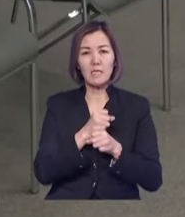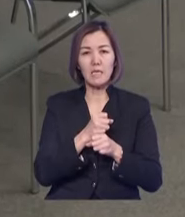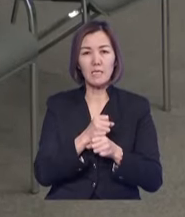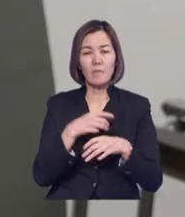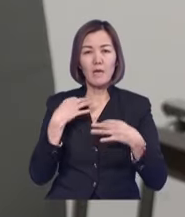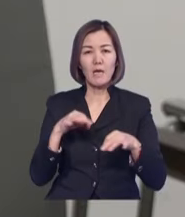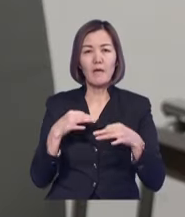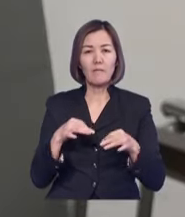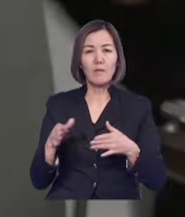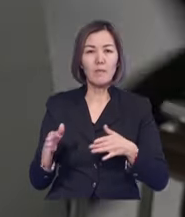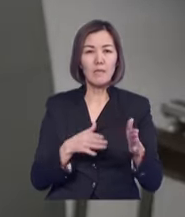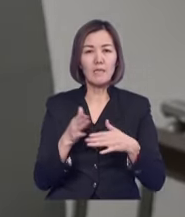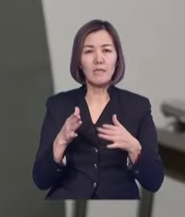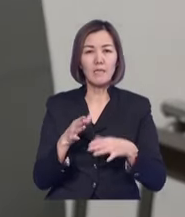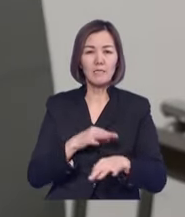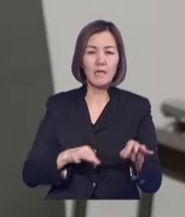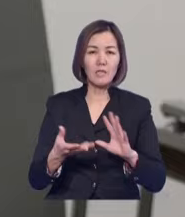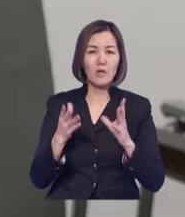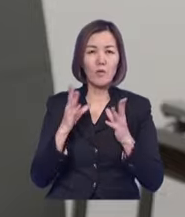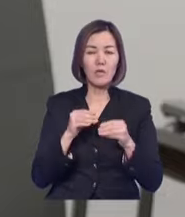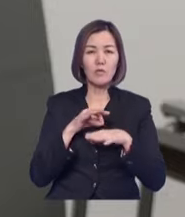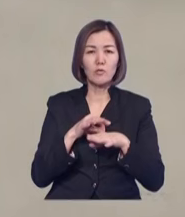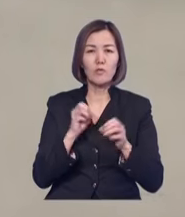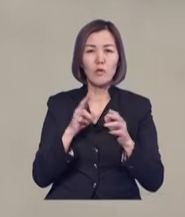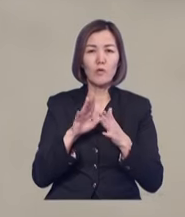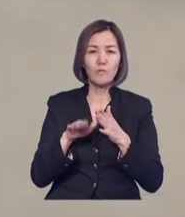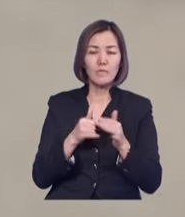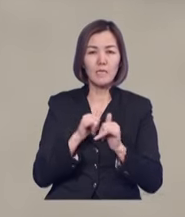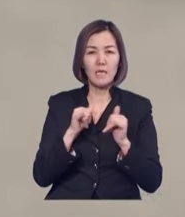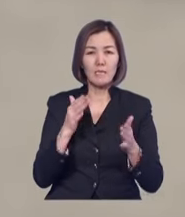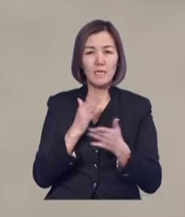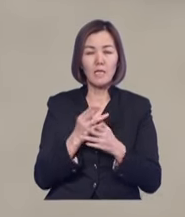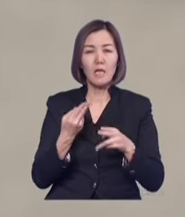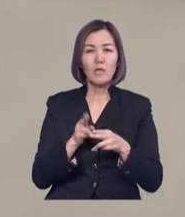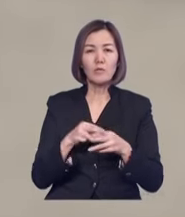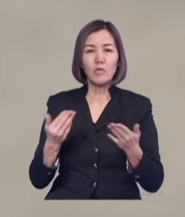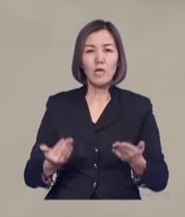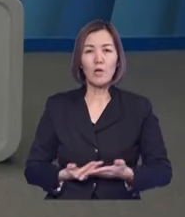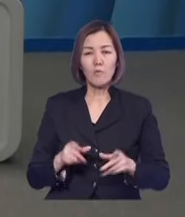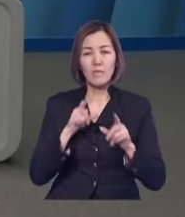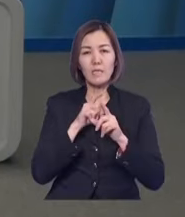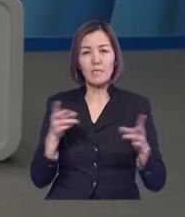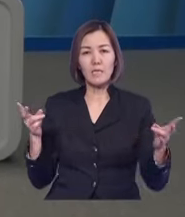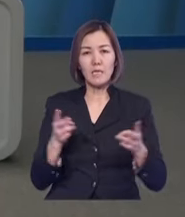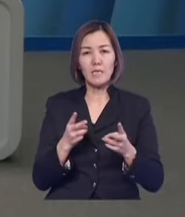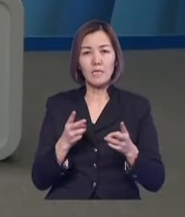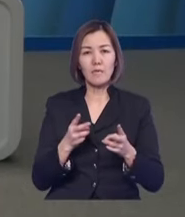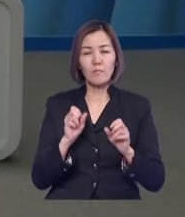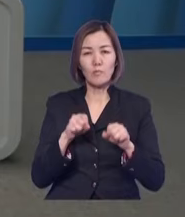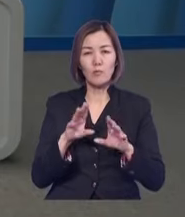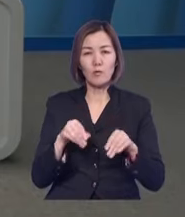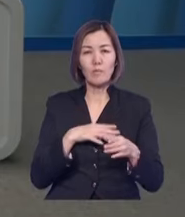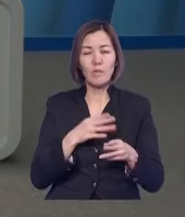автомобиль жолдарының интерактивті картасындағы талдау арқылы жол қауіпсіздігін арттырады. Сондай-ақ әлеуметтік нысандардың қажеттілігін анықтауға мүмкіндік